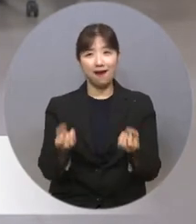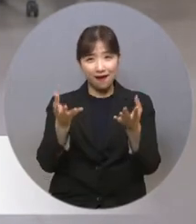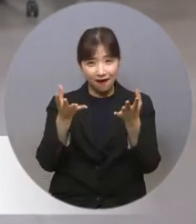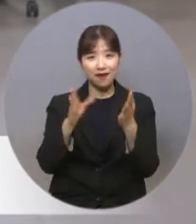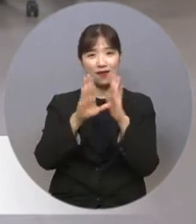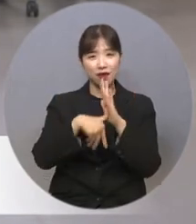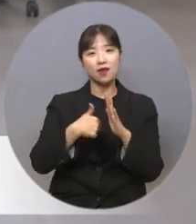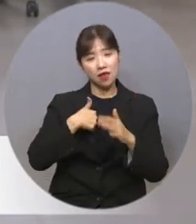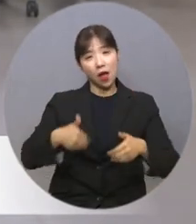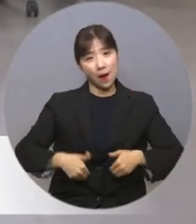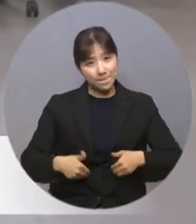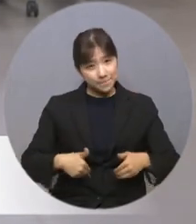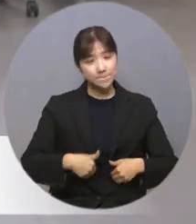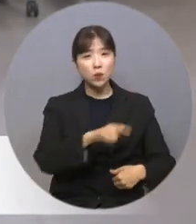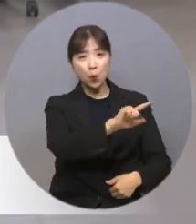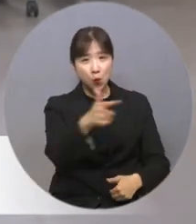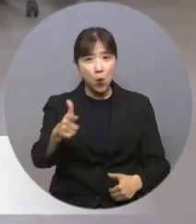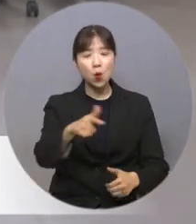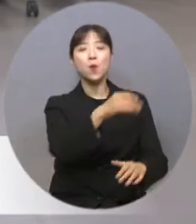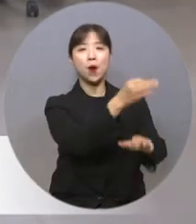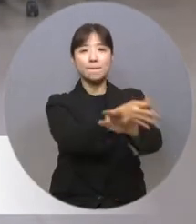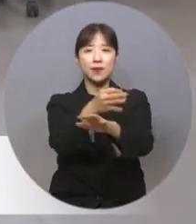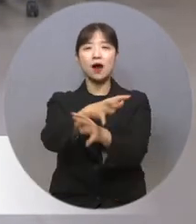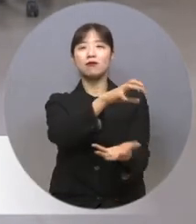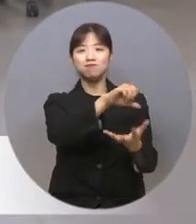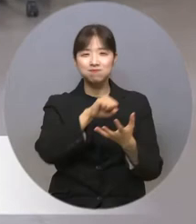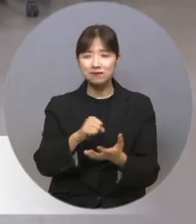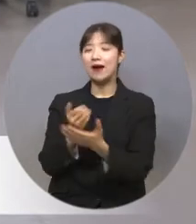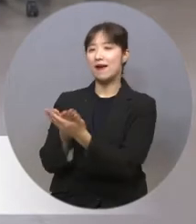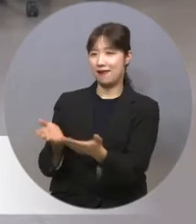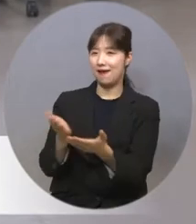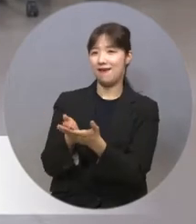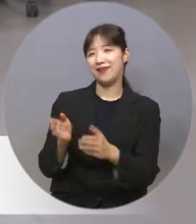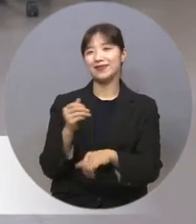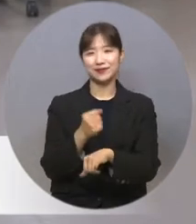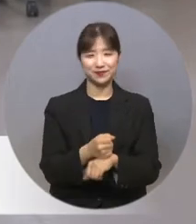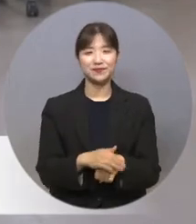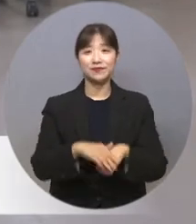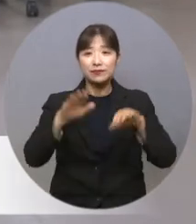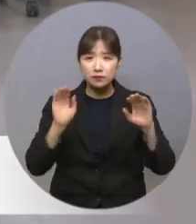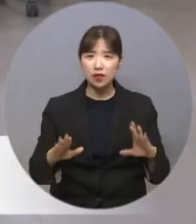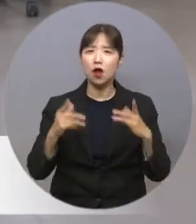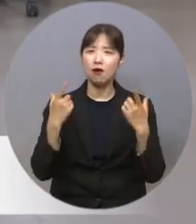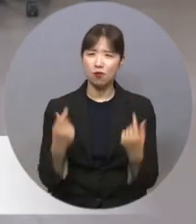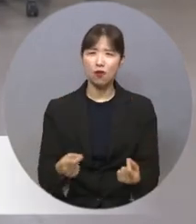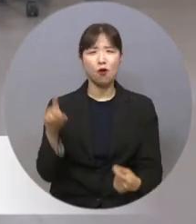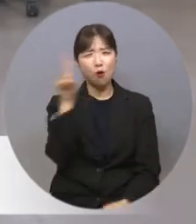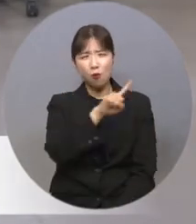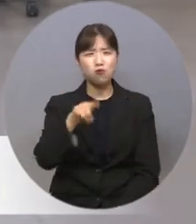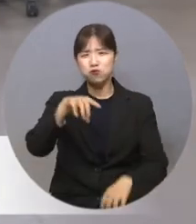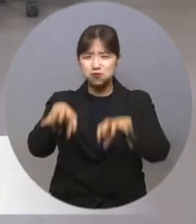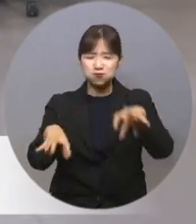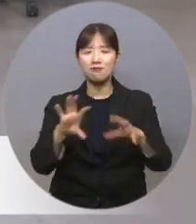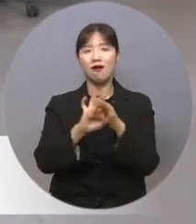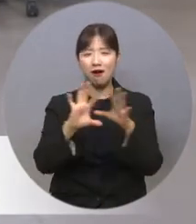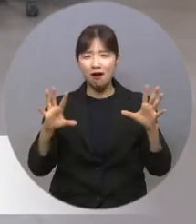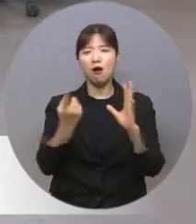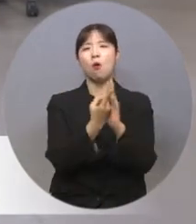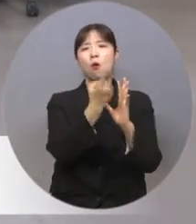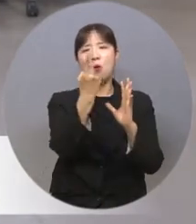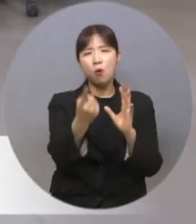필요한 것에 사서 또 주변에 나누어 주지도 않는데 지금처럼 어느곳 a 띤 포인트에는 이웃들을 위해서